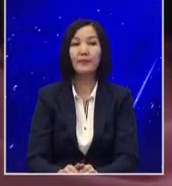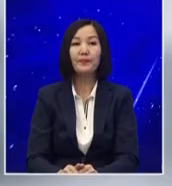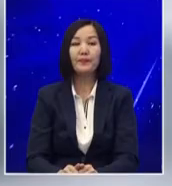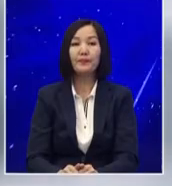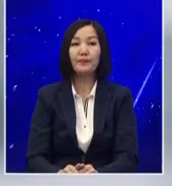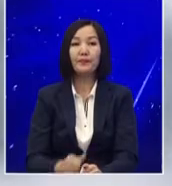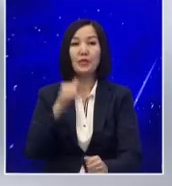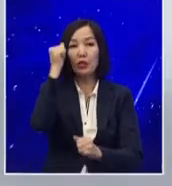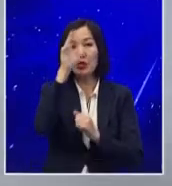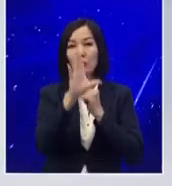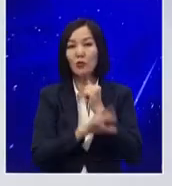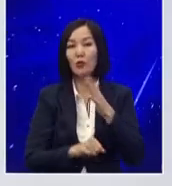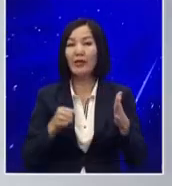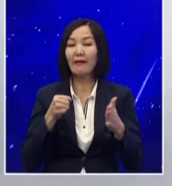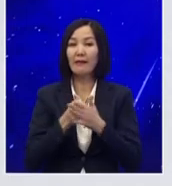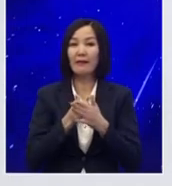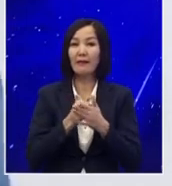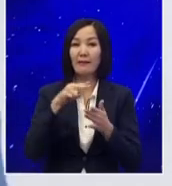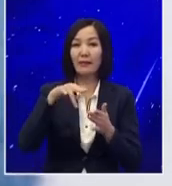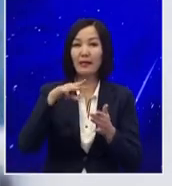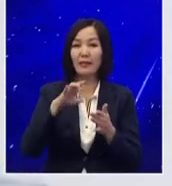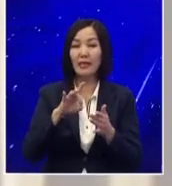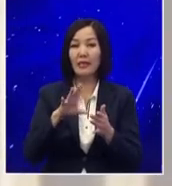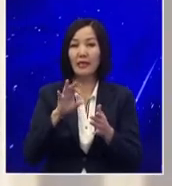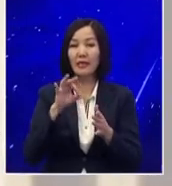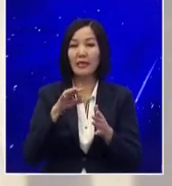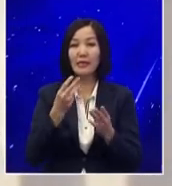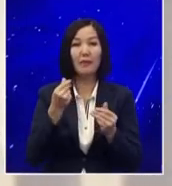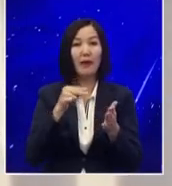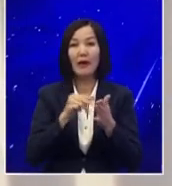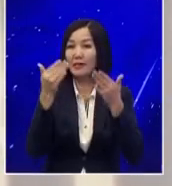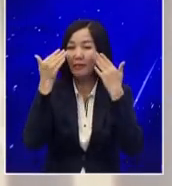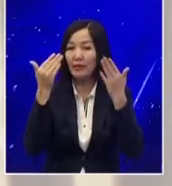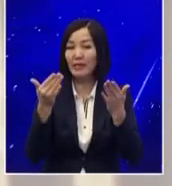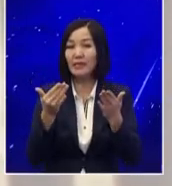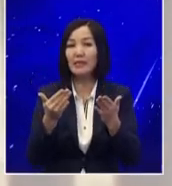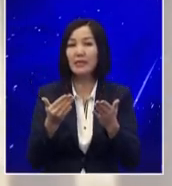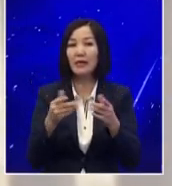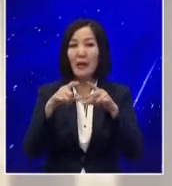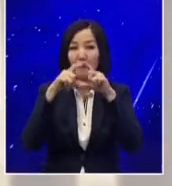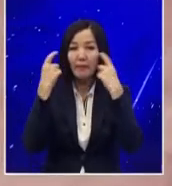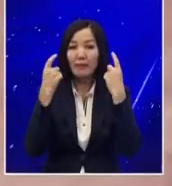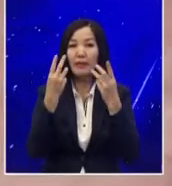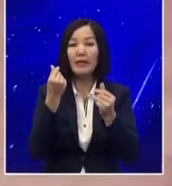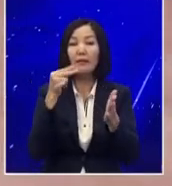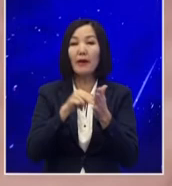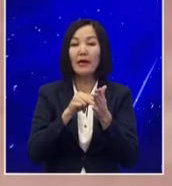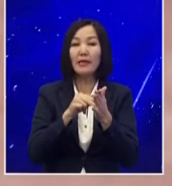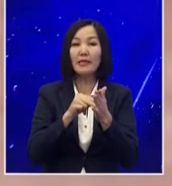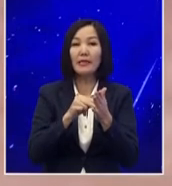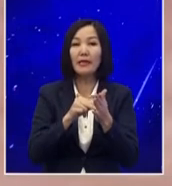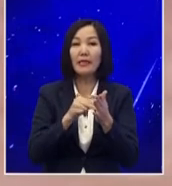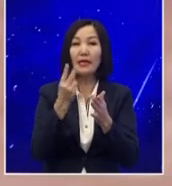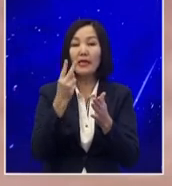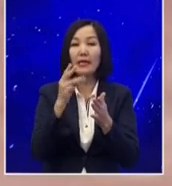дейін ПТР-тесттердің саны көбейет, бірақ оның бағасының қандай болатыны әзірге белгісіз. Ал бетперделердің бағасы о бастағыдан